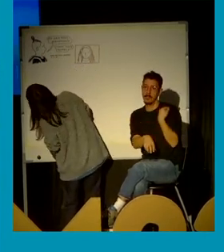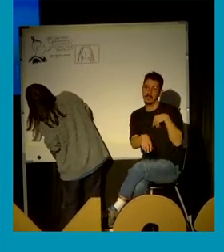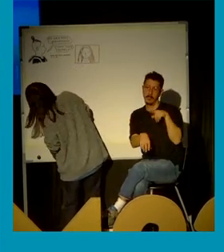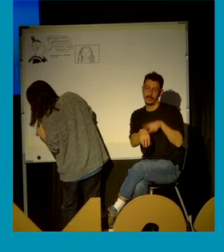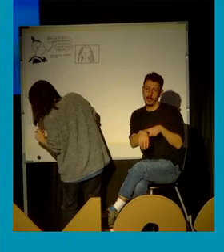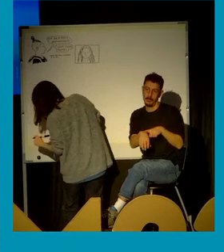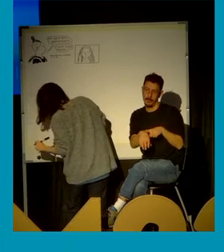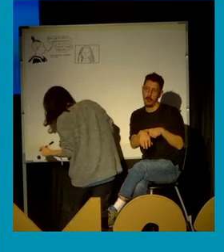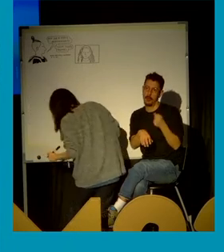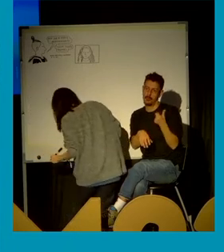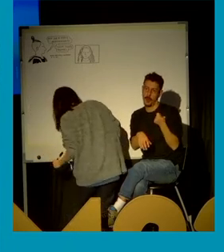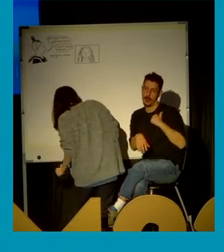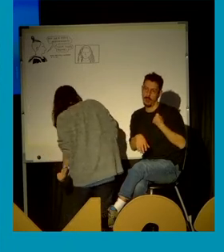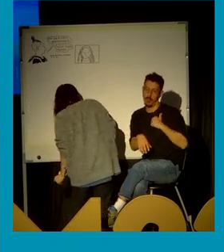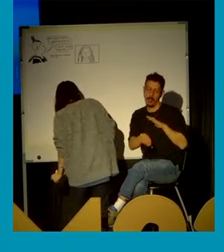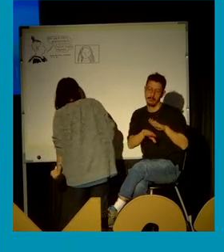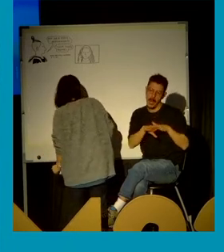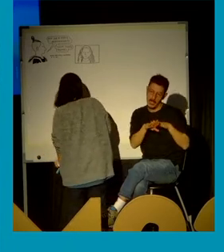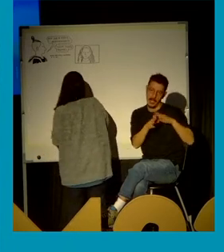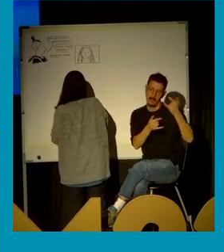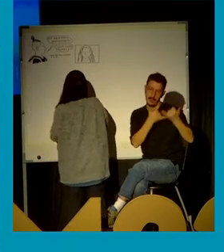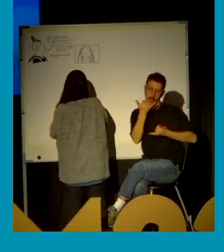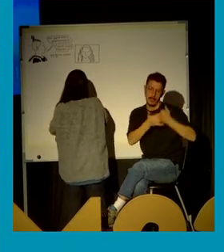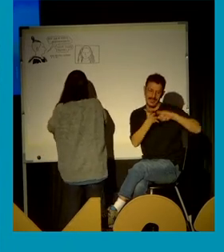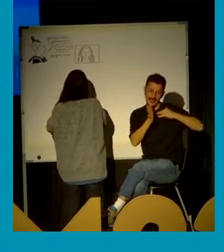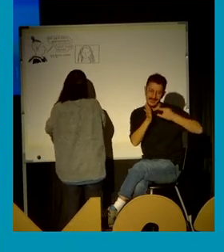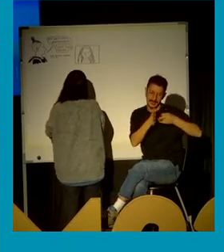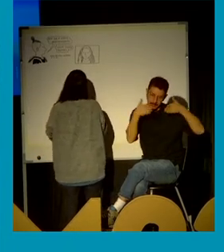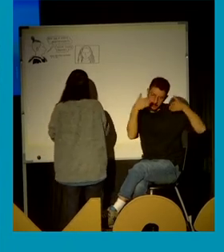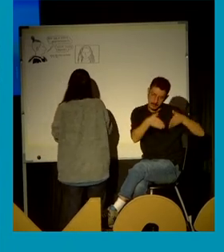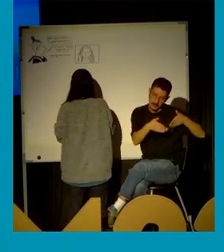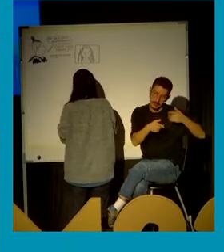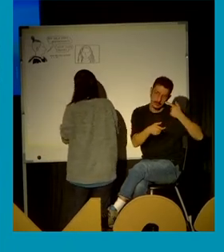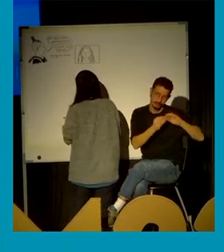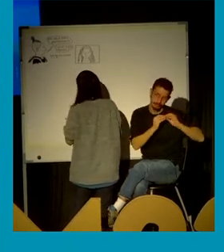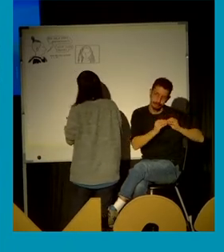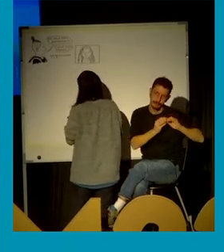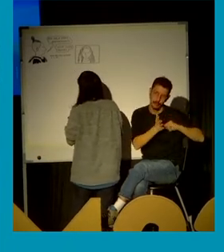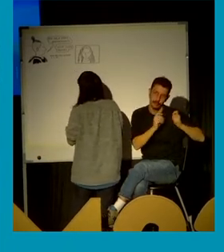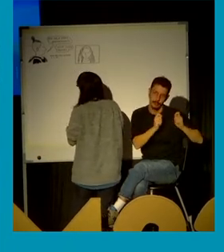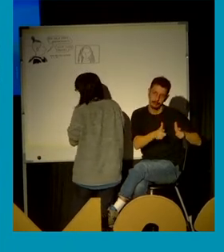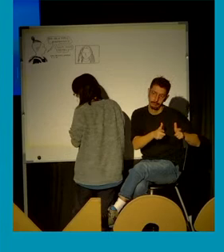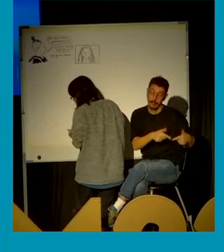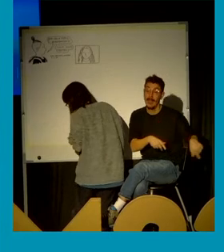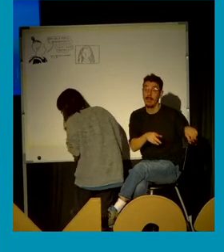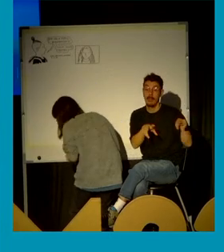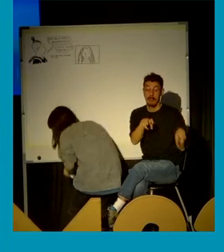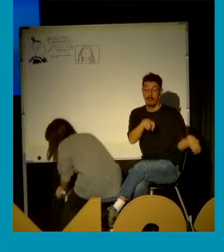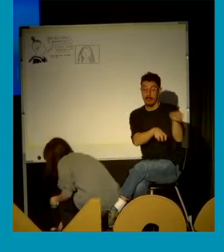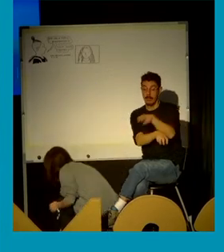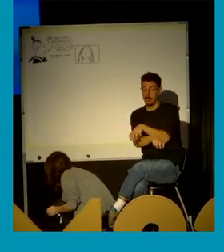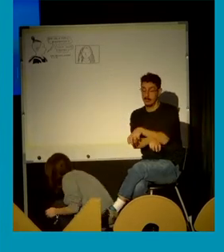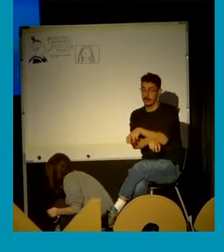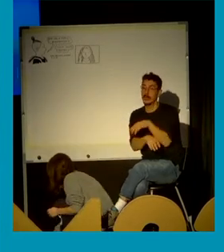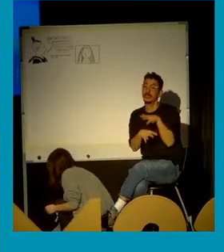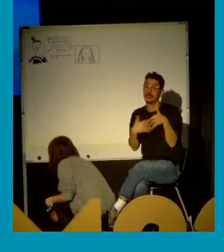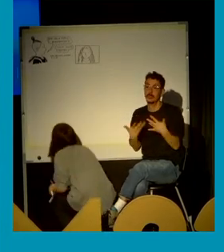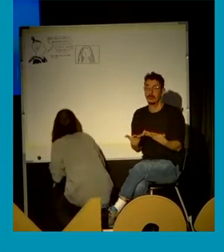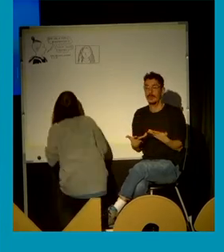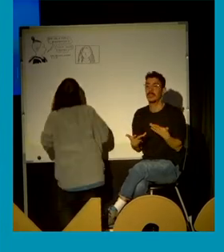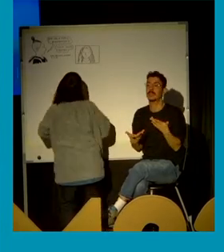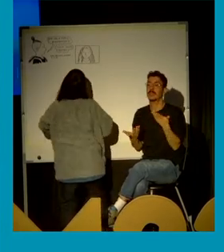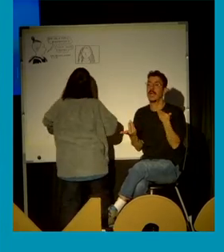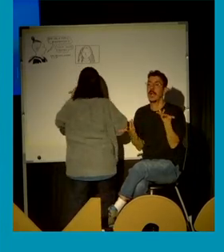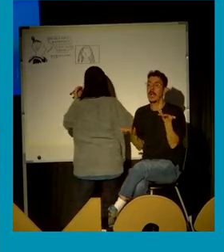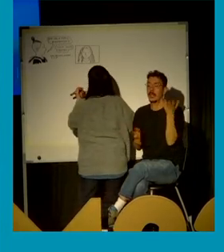¿no?, con Nerea. Mentre no solventem aquests problemas técnicos. paso, bueno, dentro de los grandes retos, ¿no?,